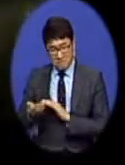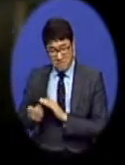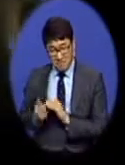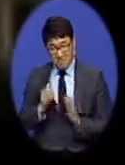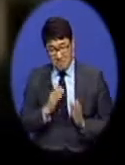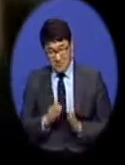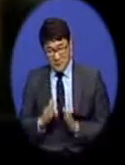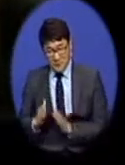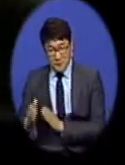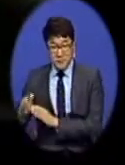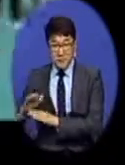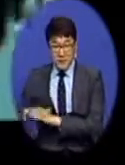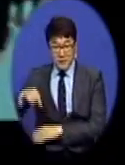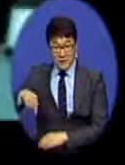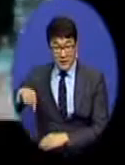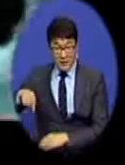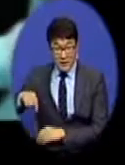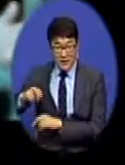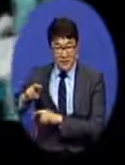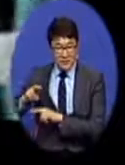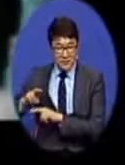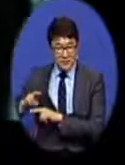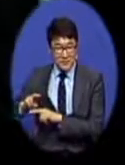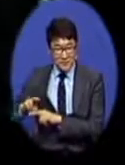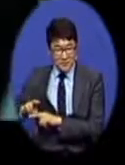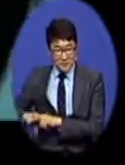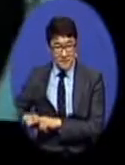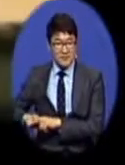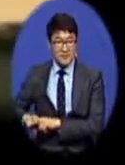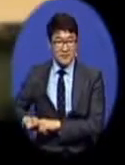내가 비워둔 이 자리